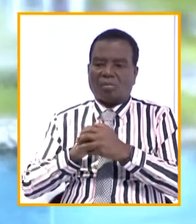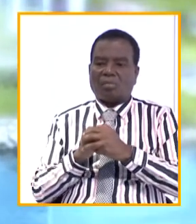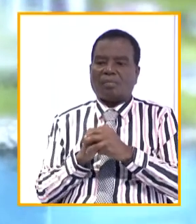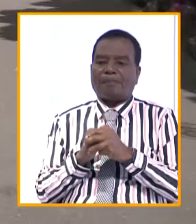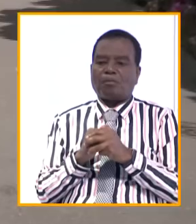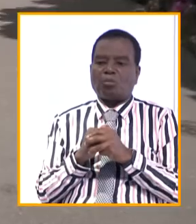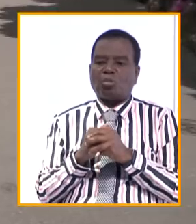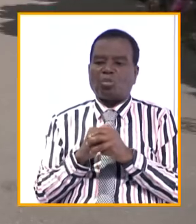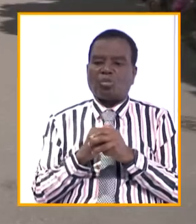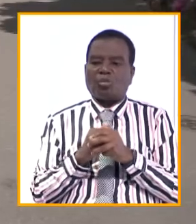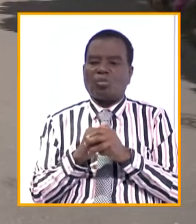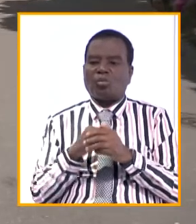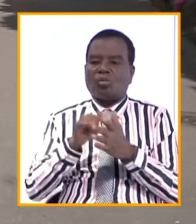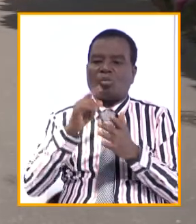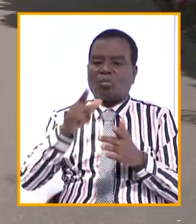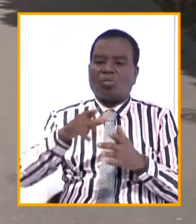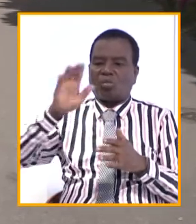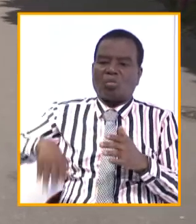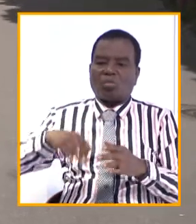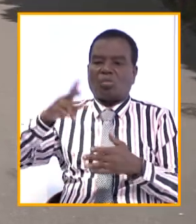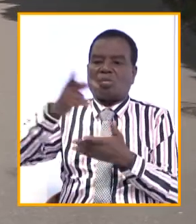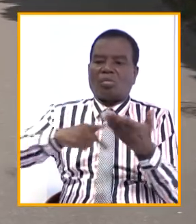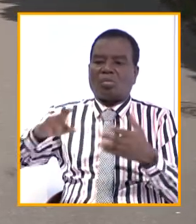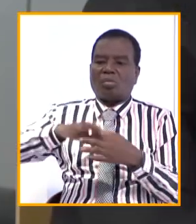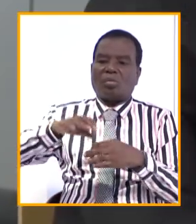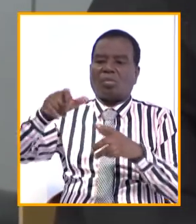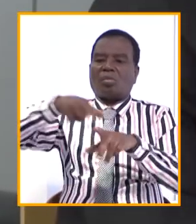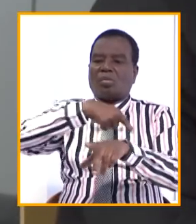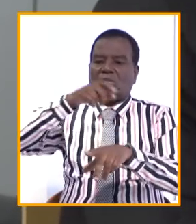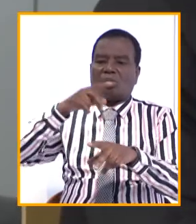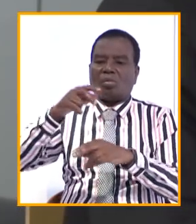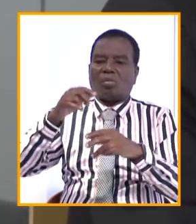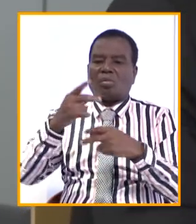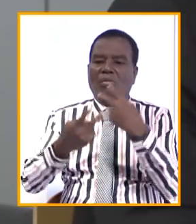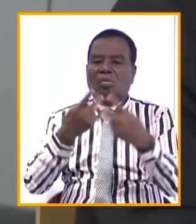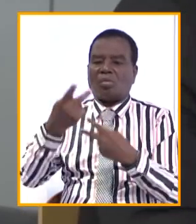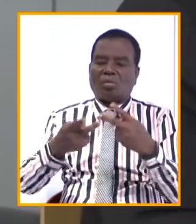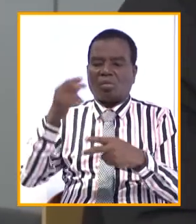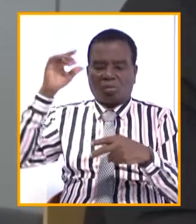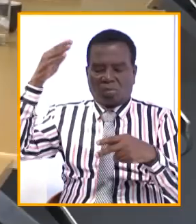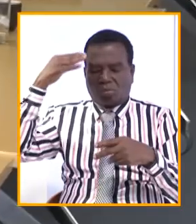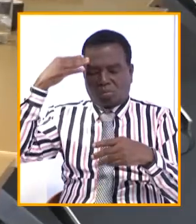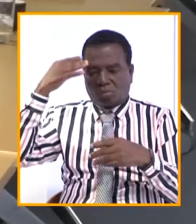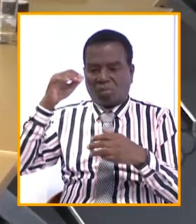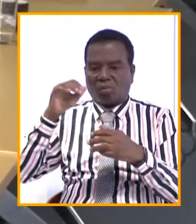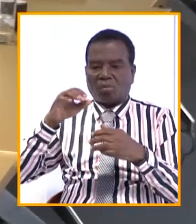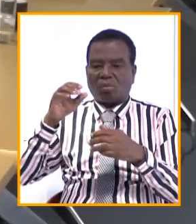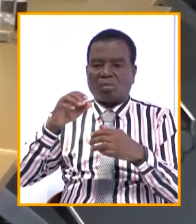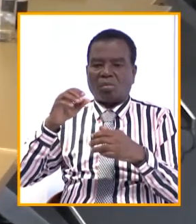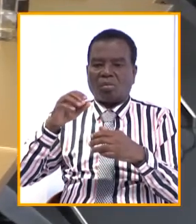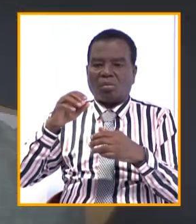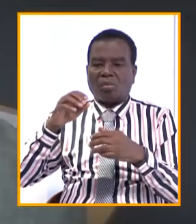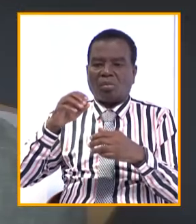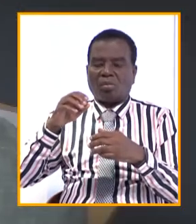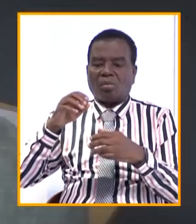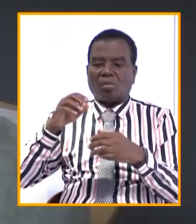Suisse. Ce sont les dernières étapes de cette longue visite d'imprégnation du ministre Adama Diawara et de ses